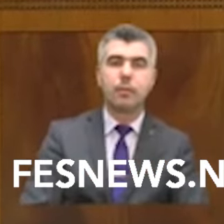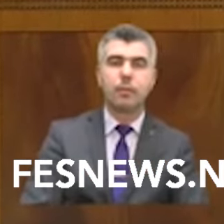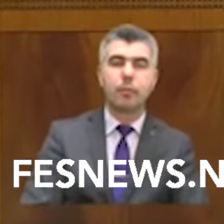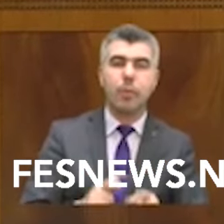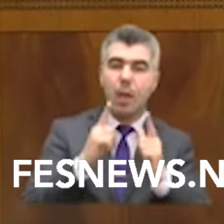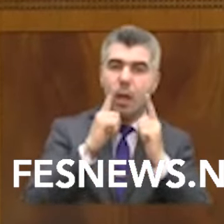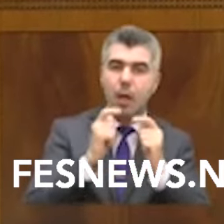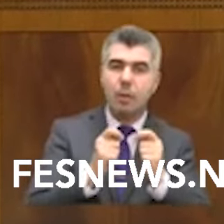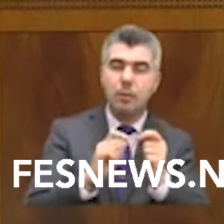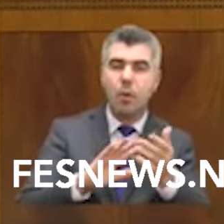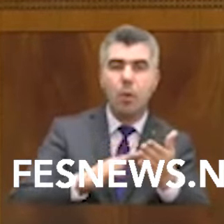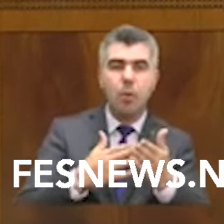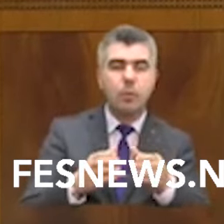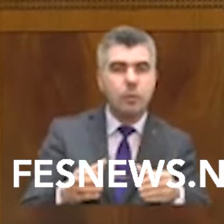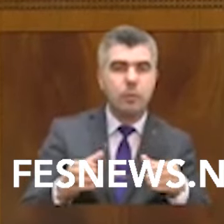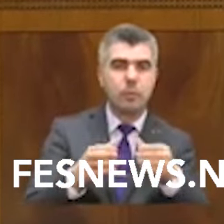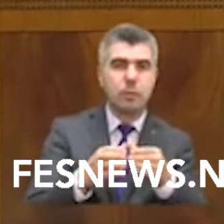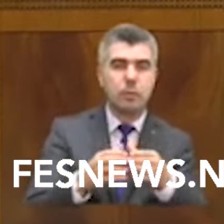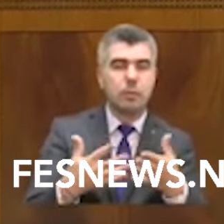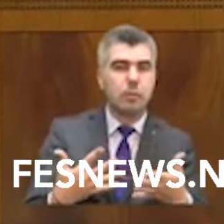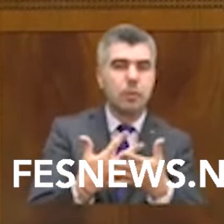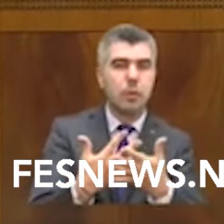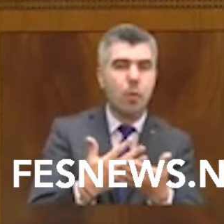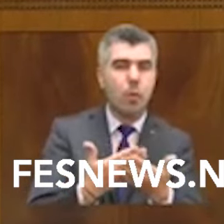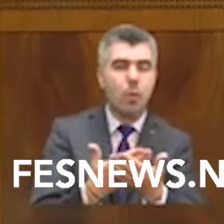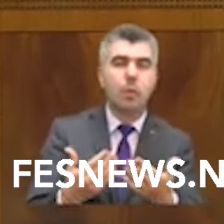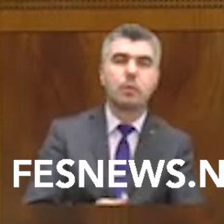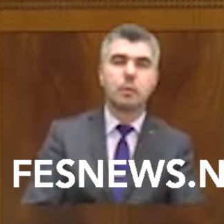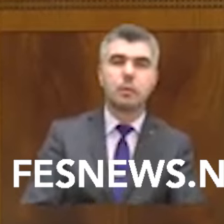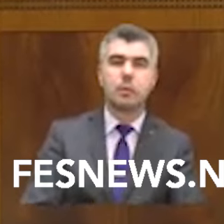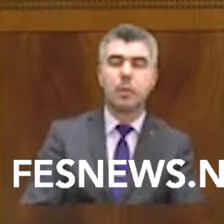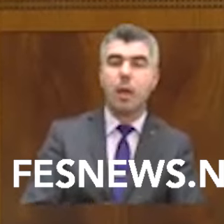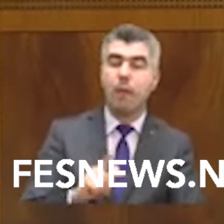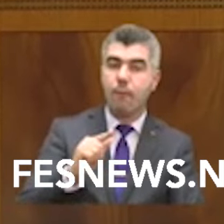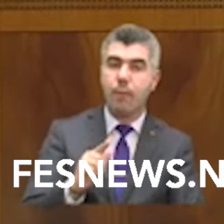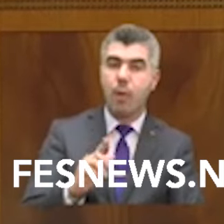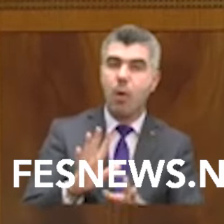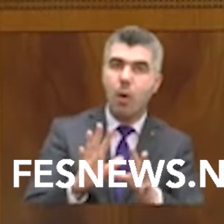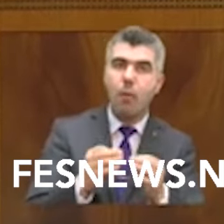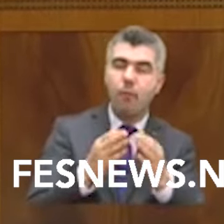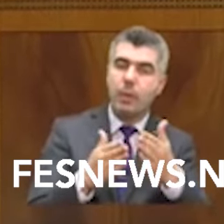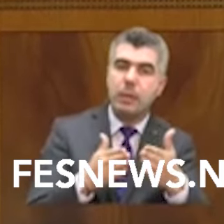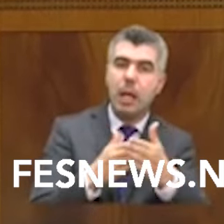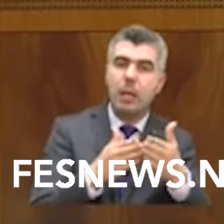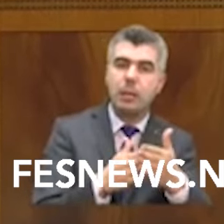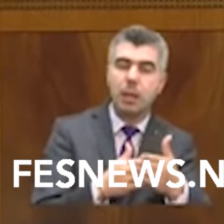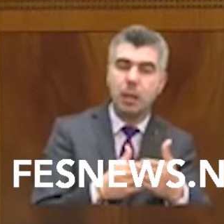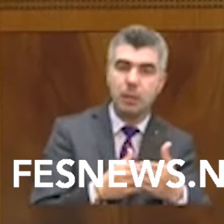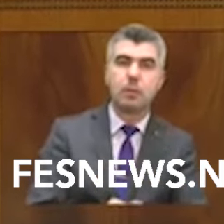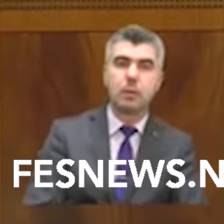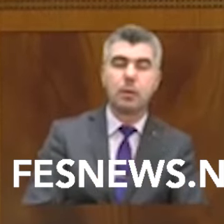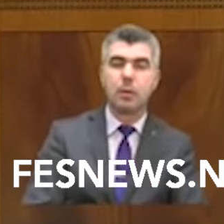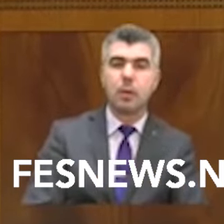اولا مختلف الفاعلين والشركاء، رؤيه كتهدف لرفع التحديات المطروحه،